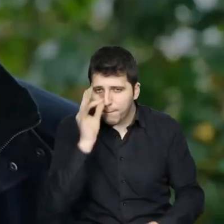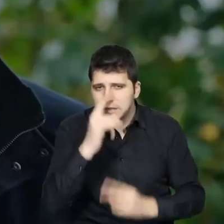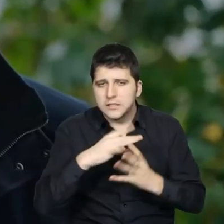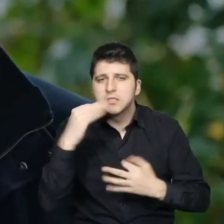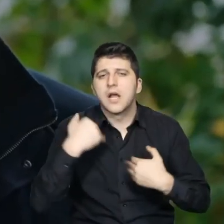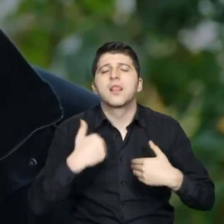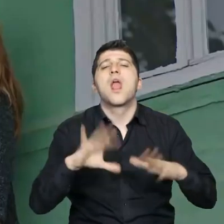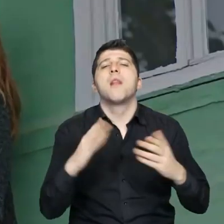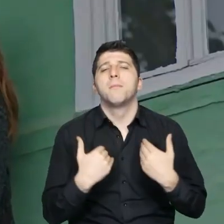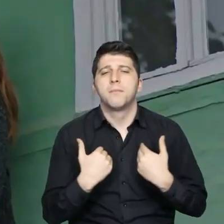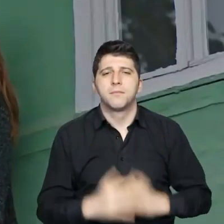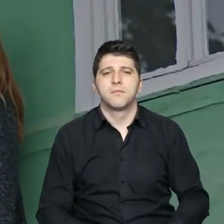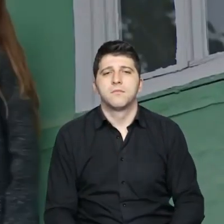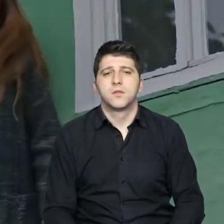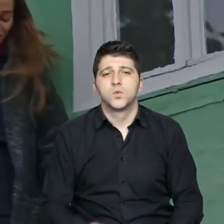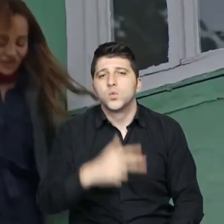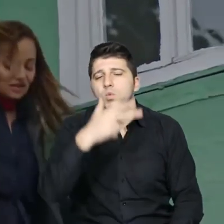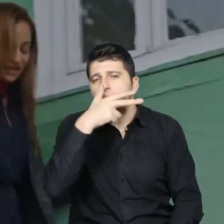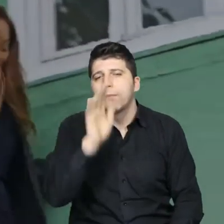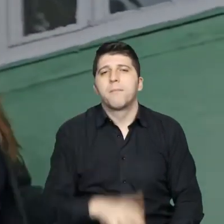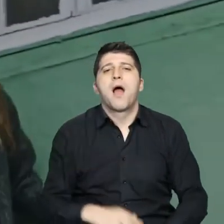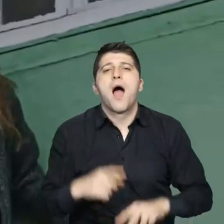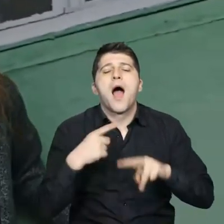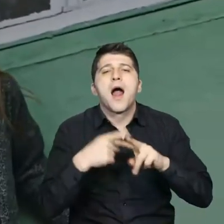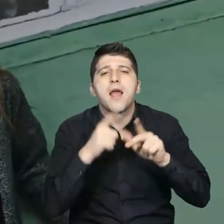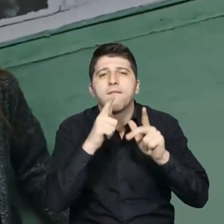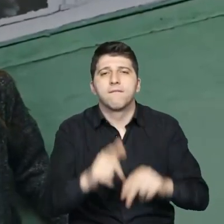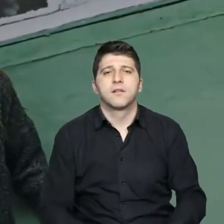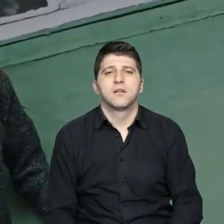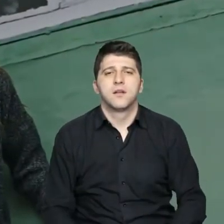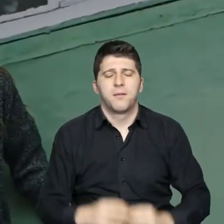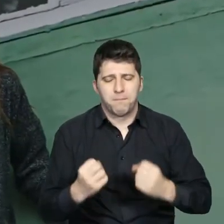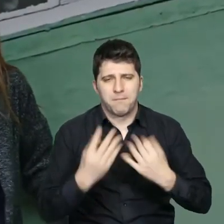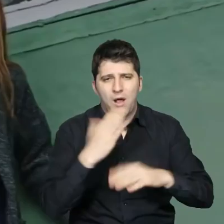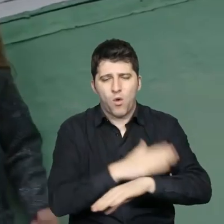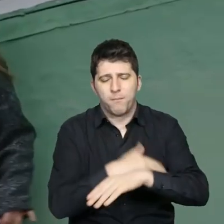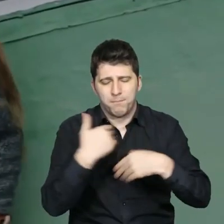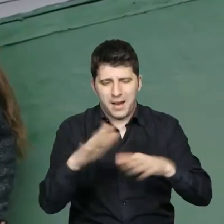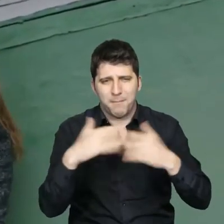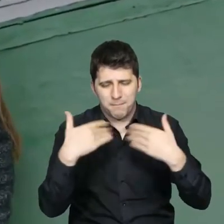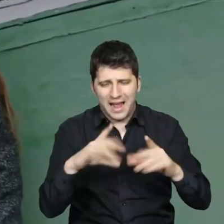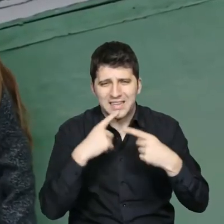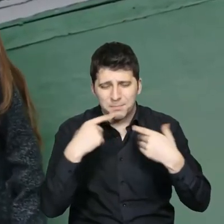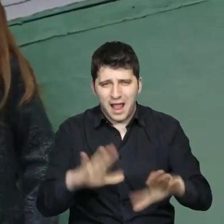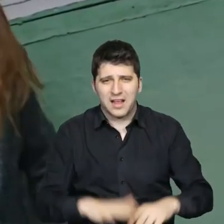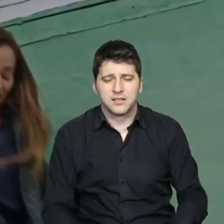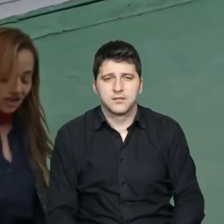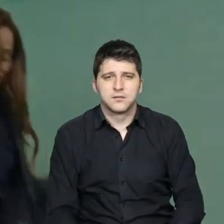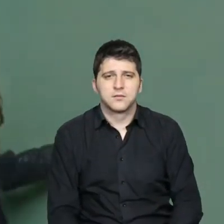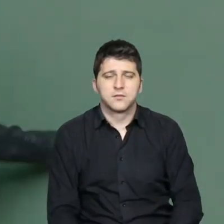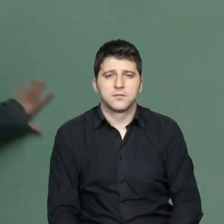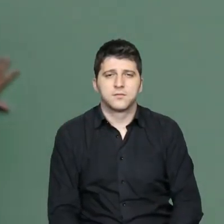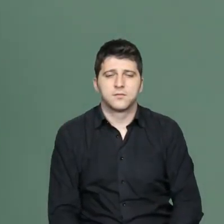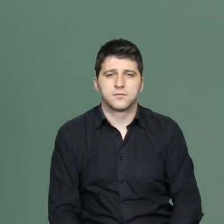değilim. Kusura bakma. Alev. Bırak kolumu. Bırak dedim ya.